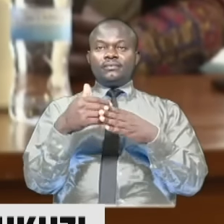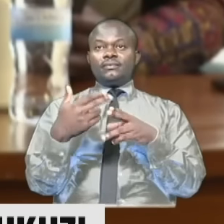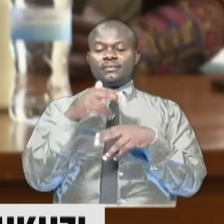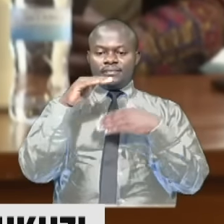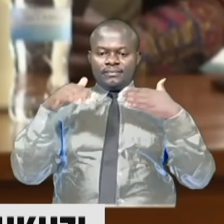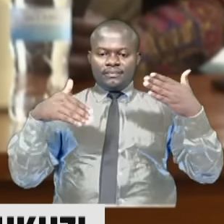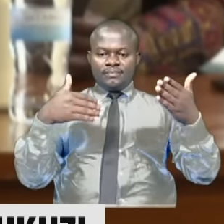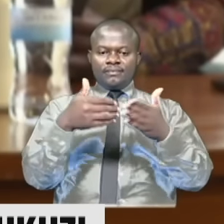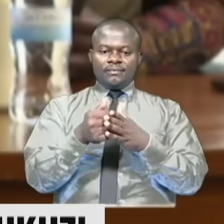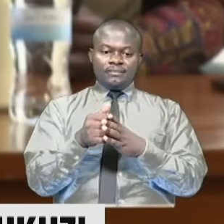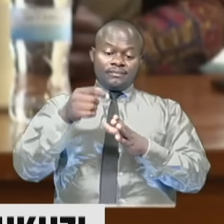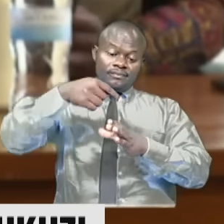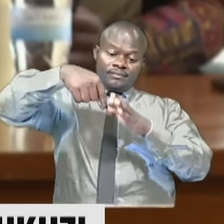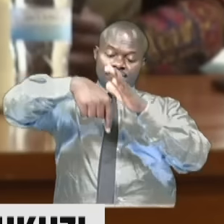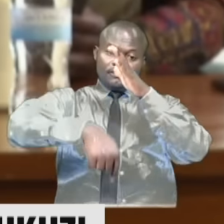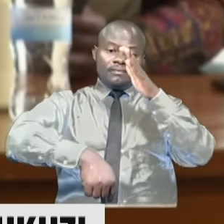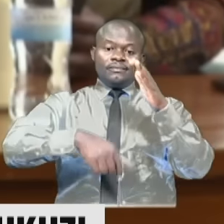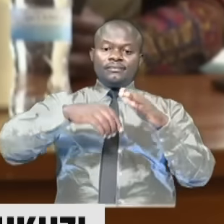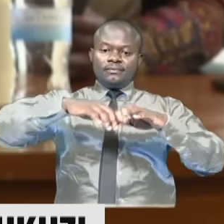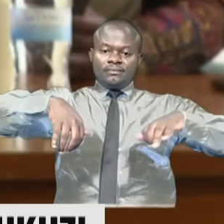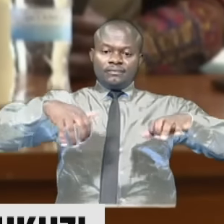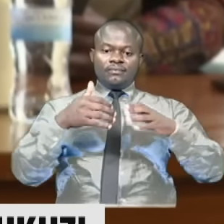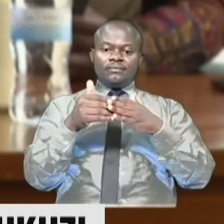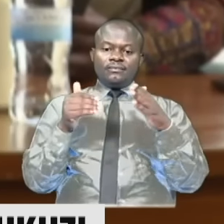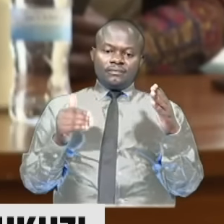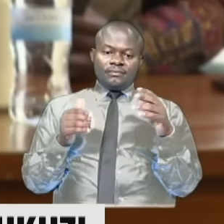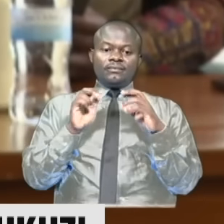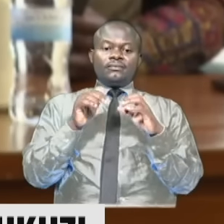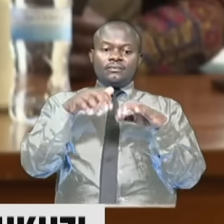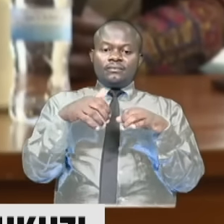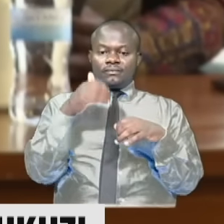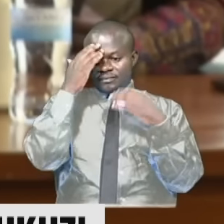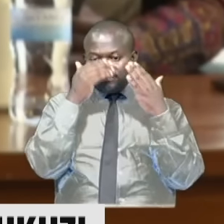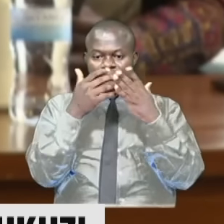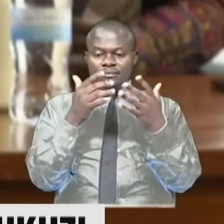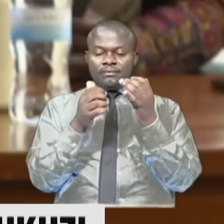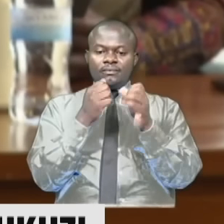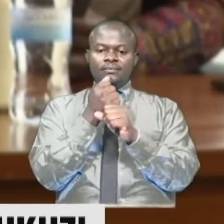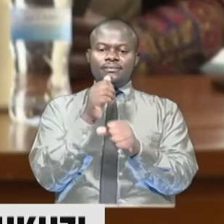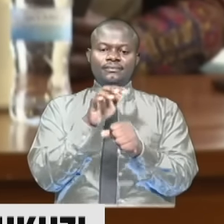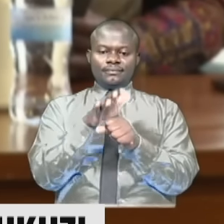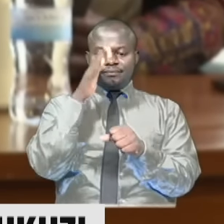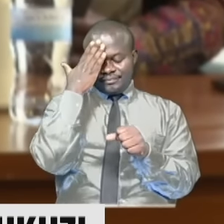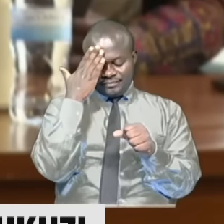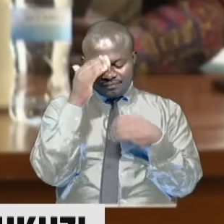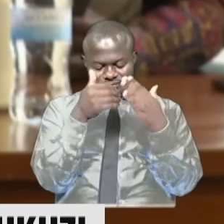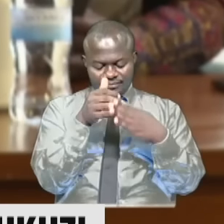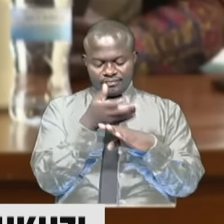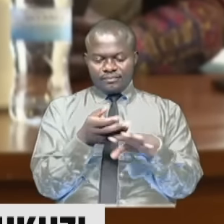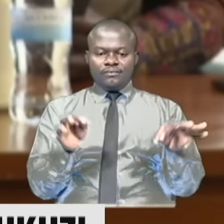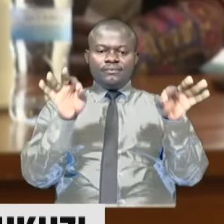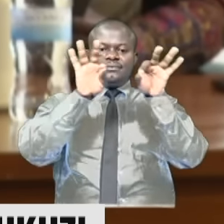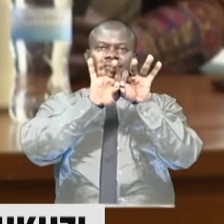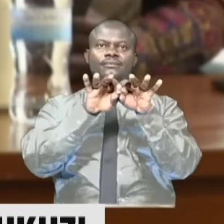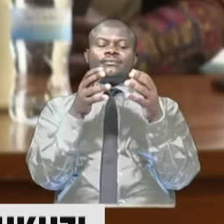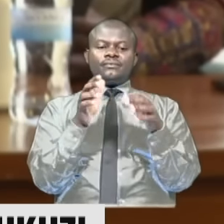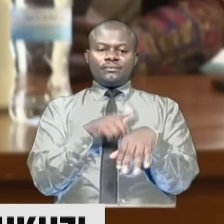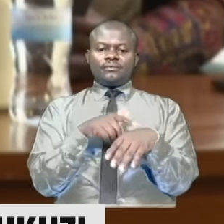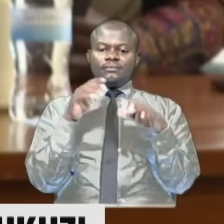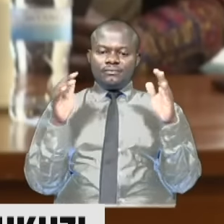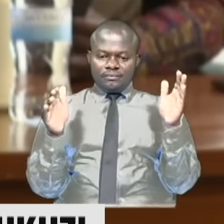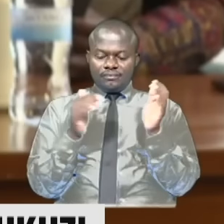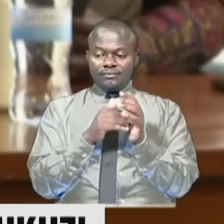byose nibyo byacukuwe mbere yuko naye amabwiriza ajya gukomera baracukuraga bakamara imyaka n'imyaka murabiza aho y'agaciro batukuriye kirekire hari